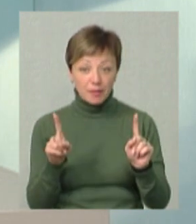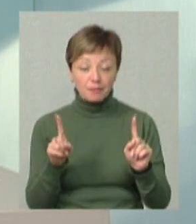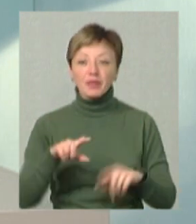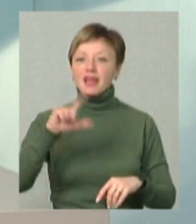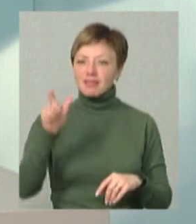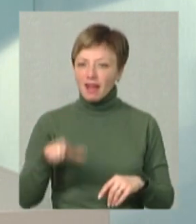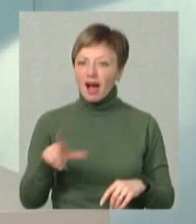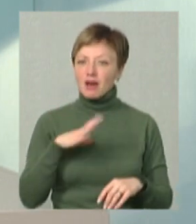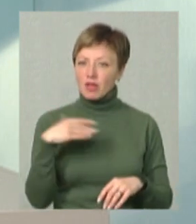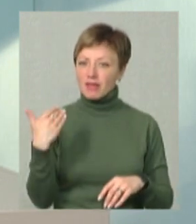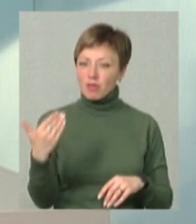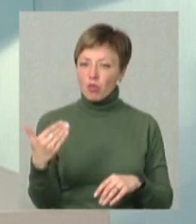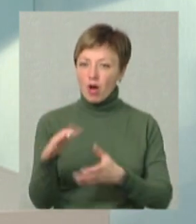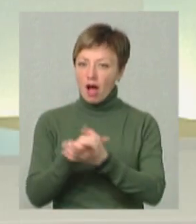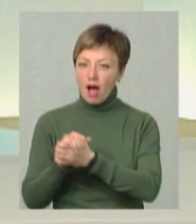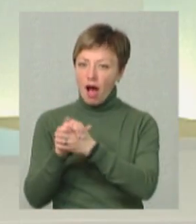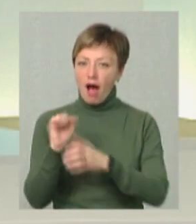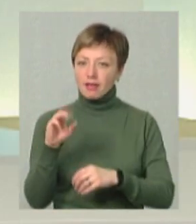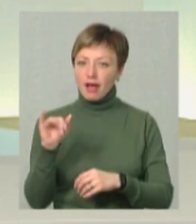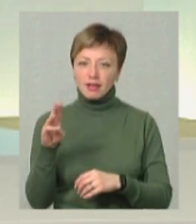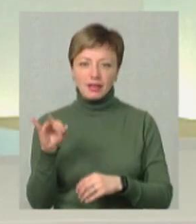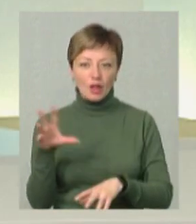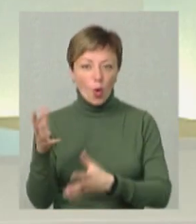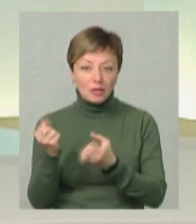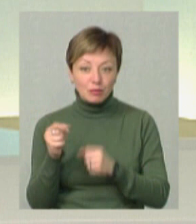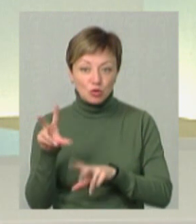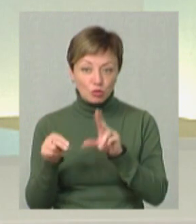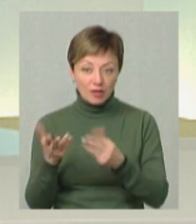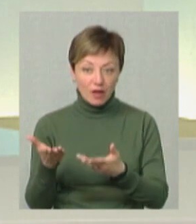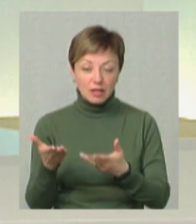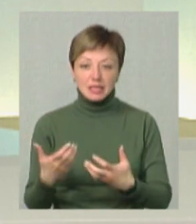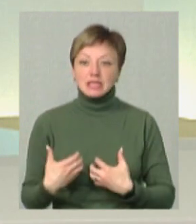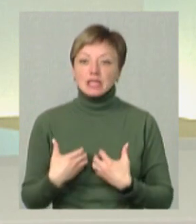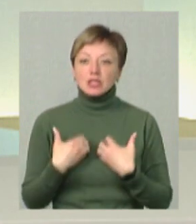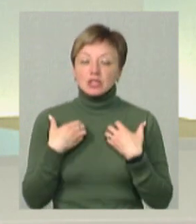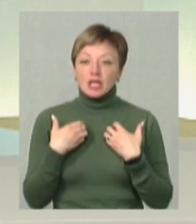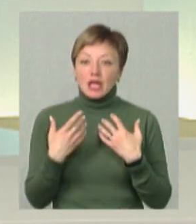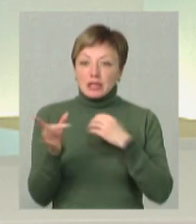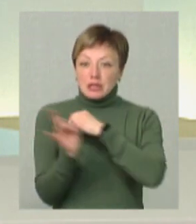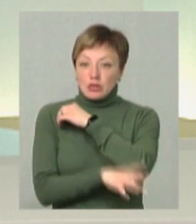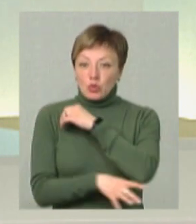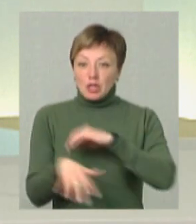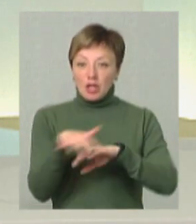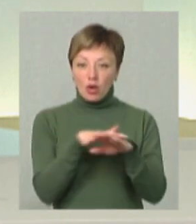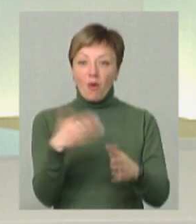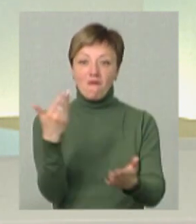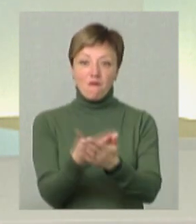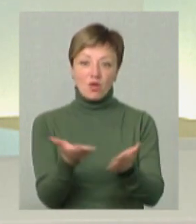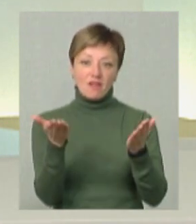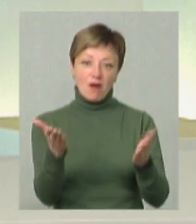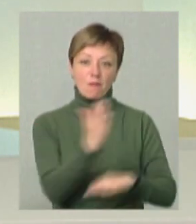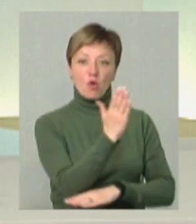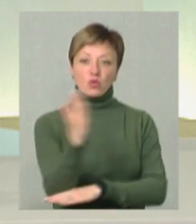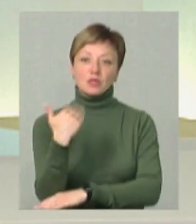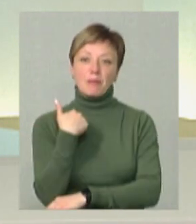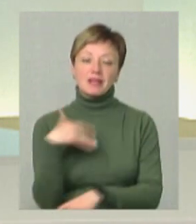Італія виступала на боці Антанти, але не отримала того, що сподівалася. Страшне знедолення люду, і от вам, проголосуйте